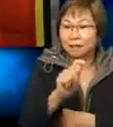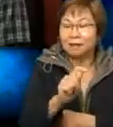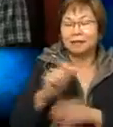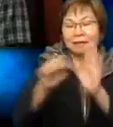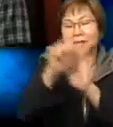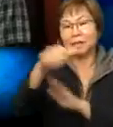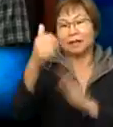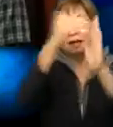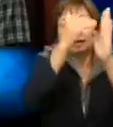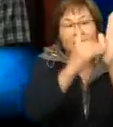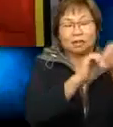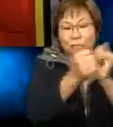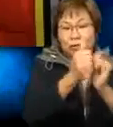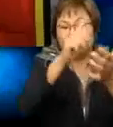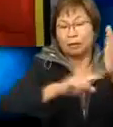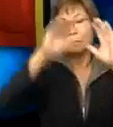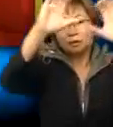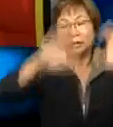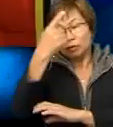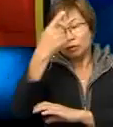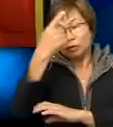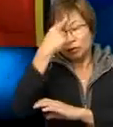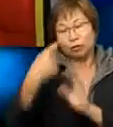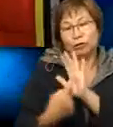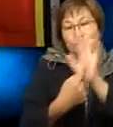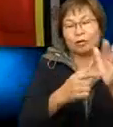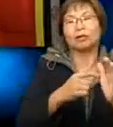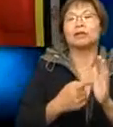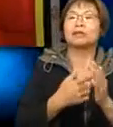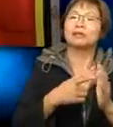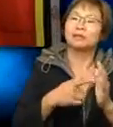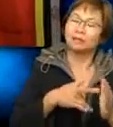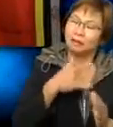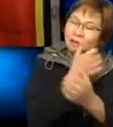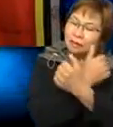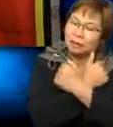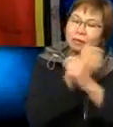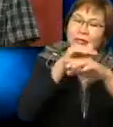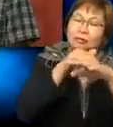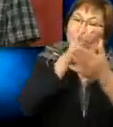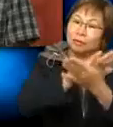Ashwin. Selain acara sukan, apakah cara lain untuk menggambarkan rasa cinta pada sekolah?